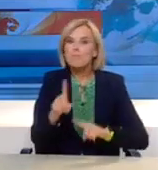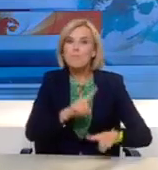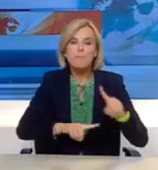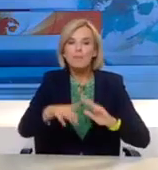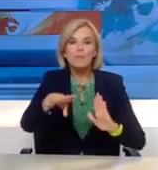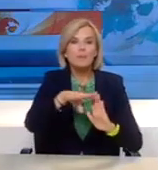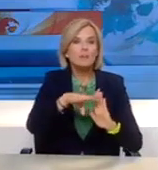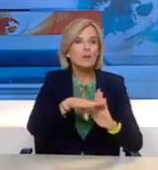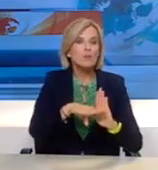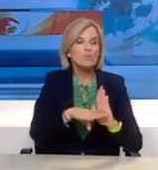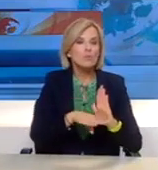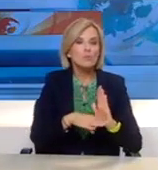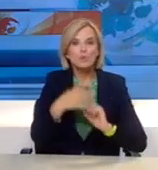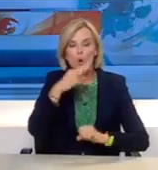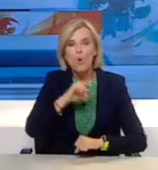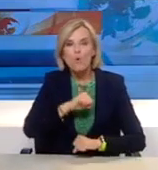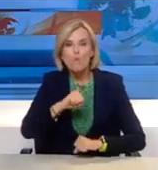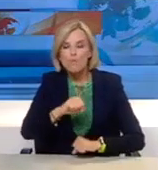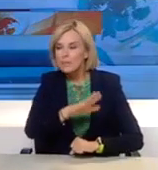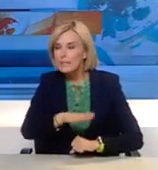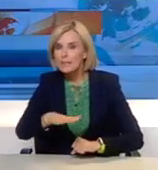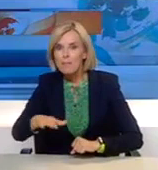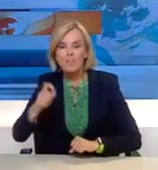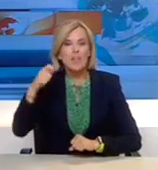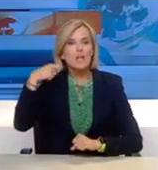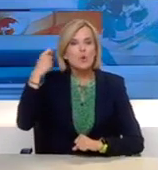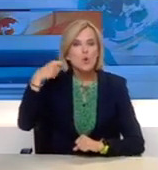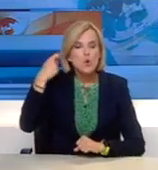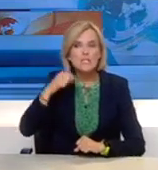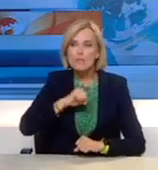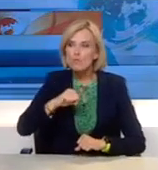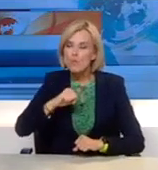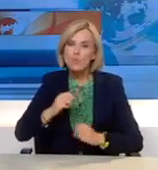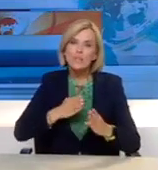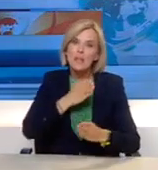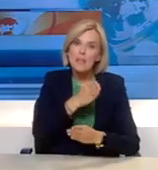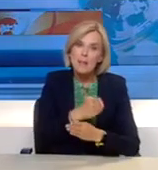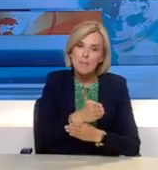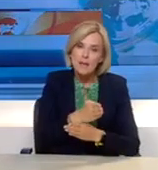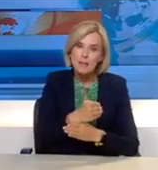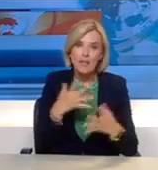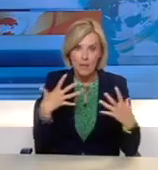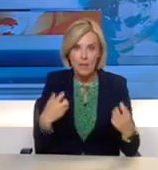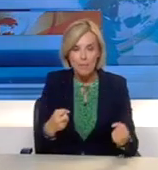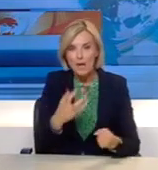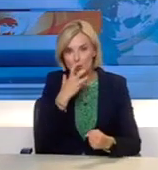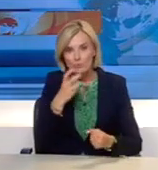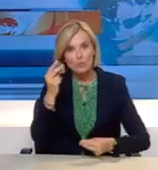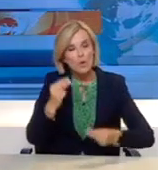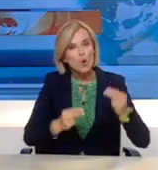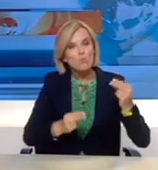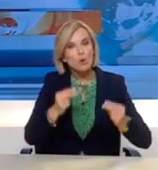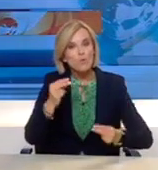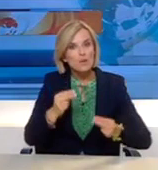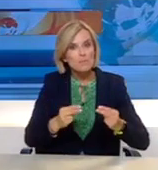προϋποθέσεις? Δεδομένου ότι εκφράζονται φόβοι και σειρά ενστάσεων από μερίδα της κοινωνίας, υπάρχουν λόγοι δημόσιας υγείας που να συνηγορούν υπέρ